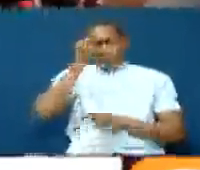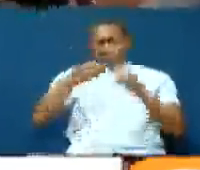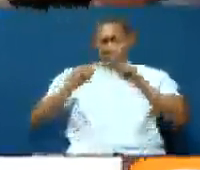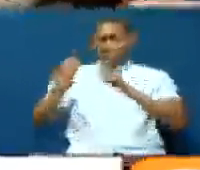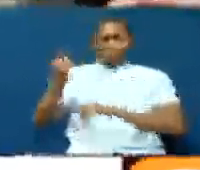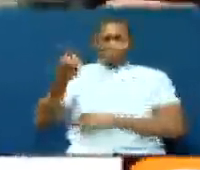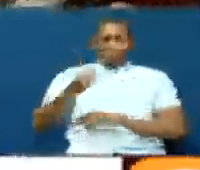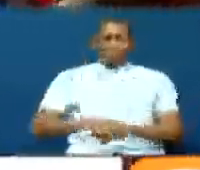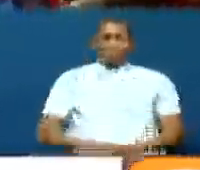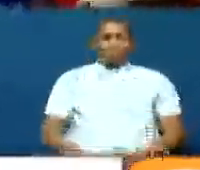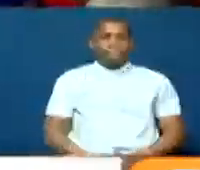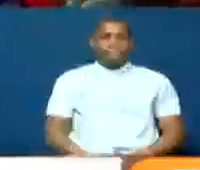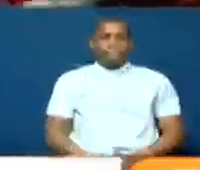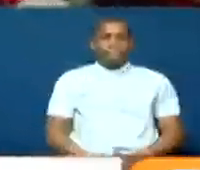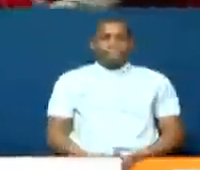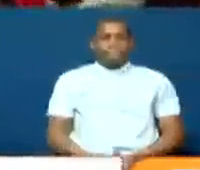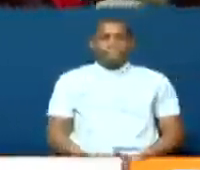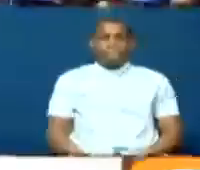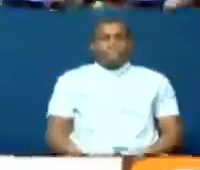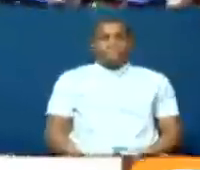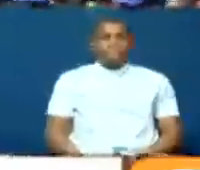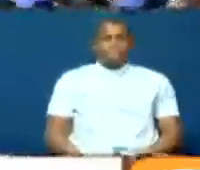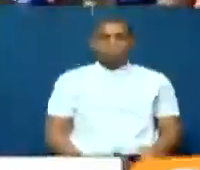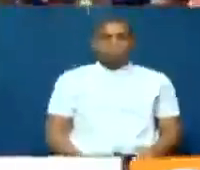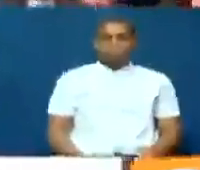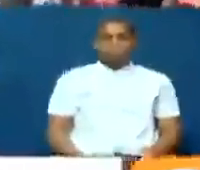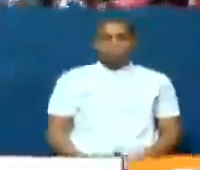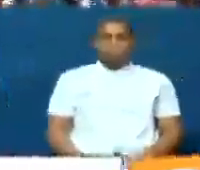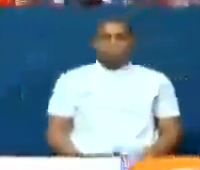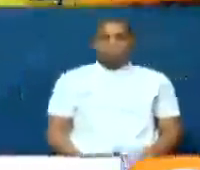the presidency. Francis Gashuri, Citizen TV.